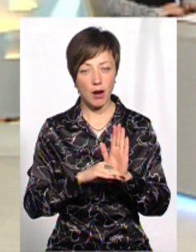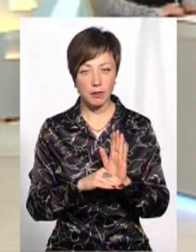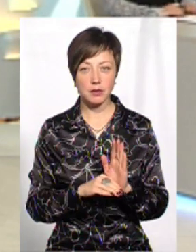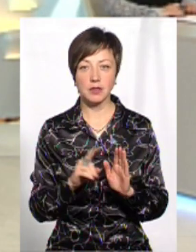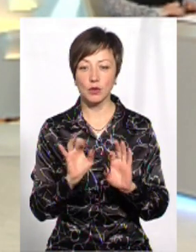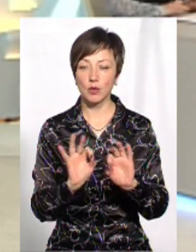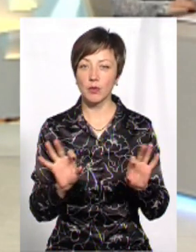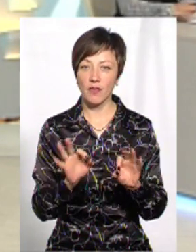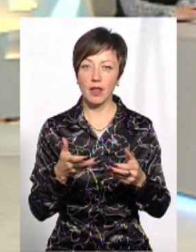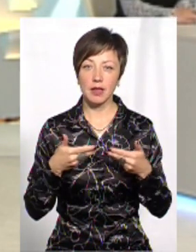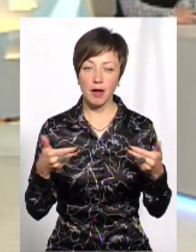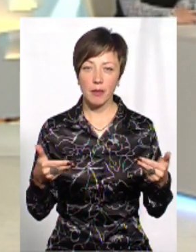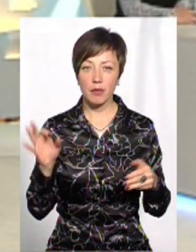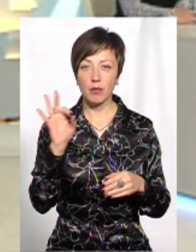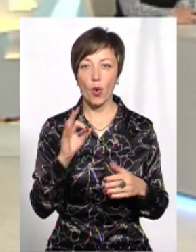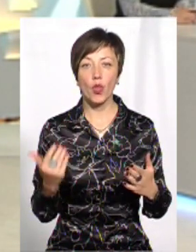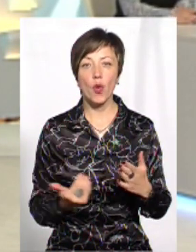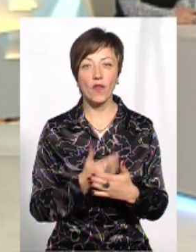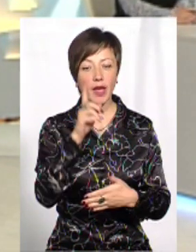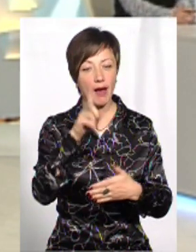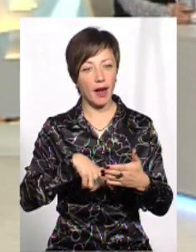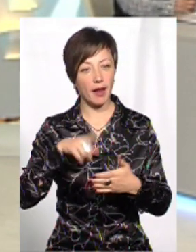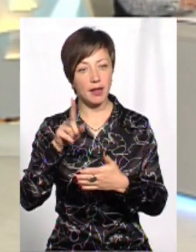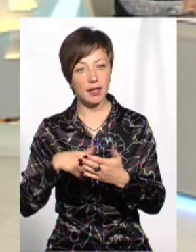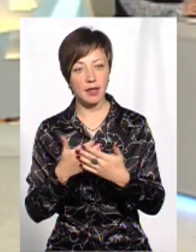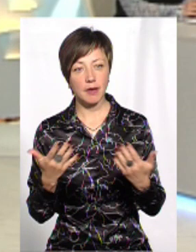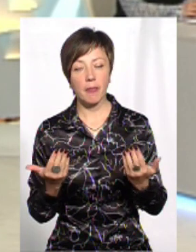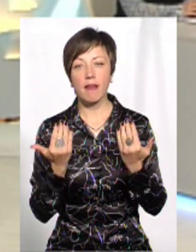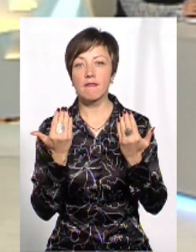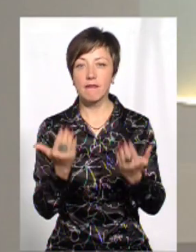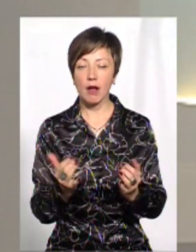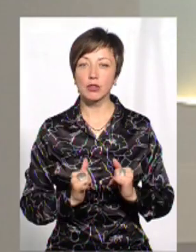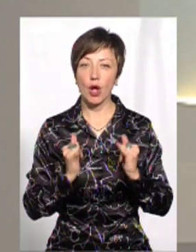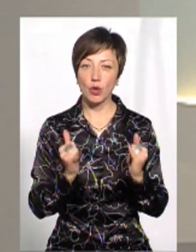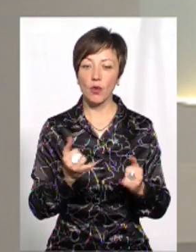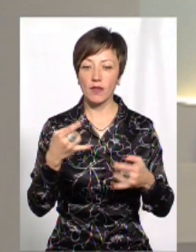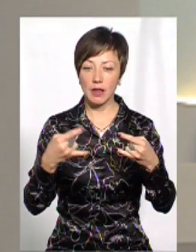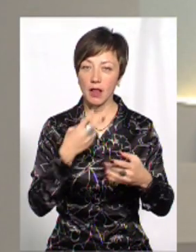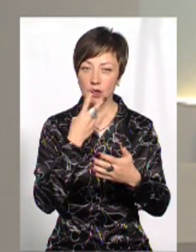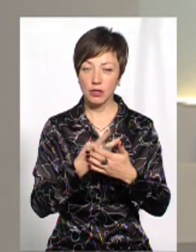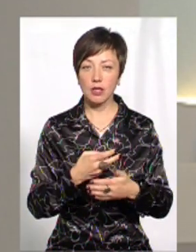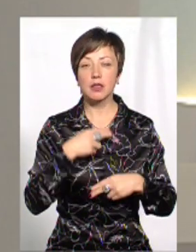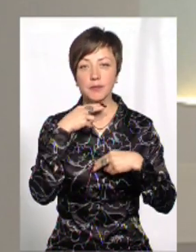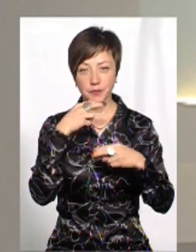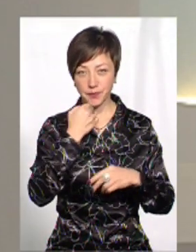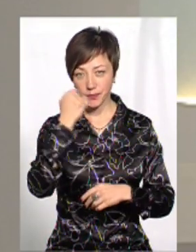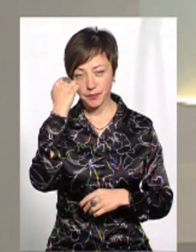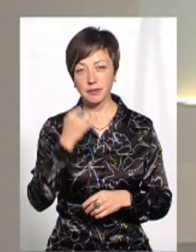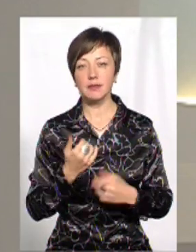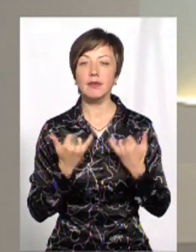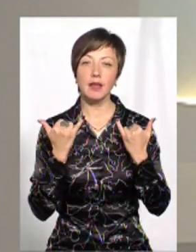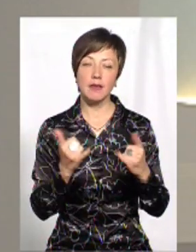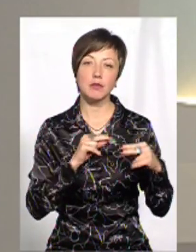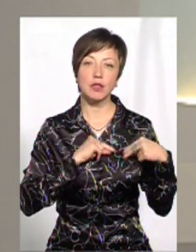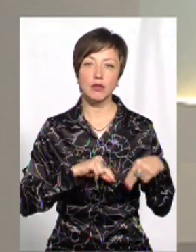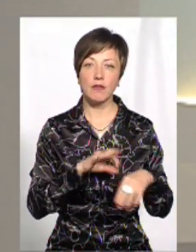те, що розповіли нам про нові релігії. Вам, шановні телеглядачі, дякую за увагу. Для вас